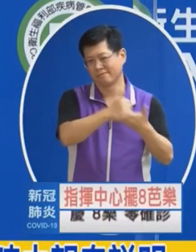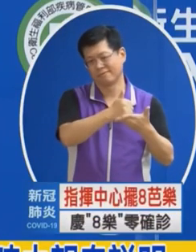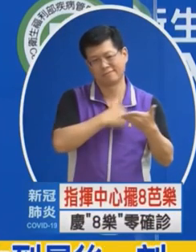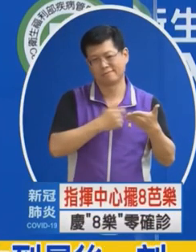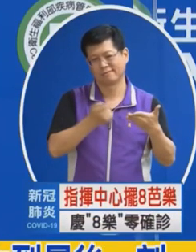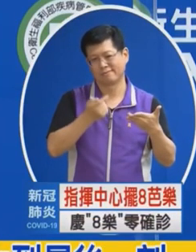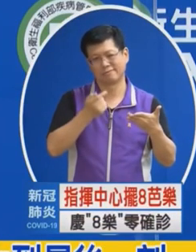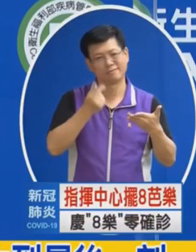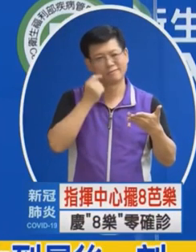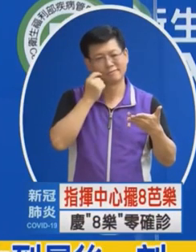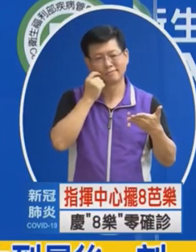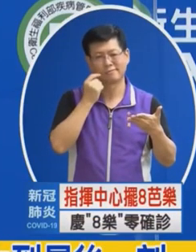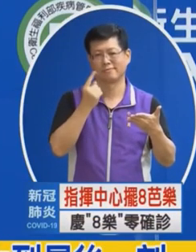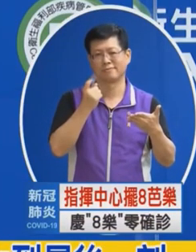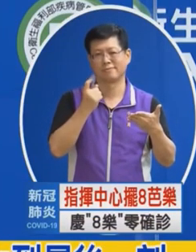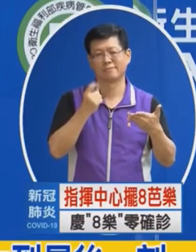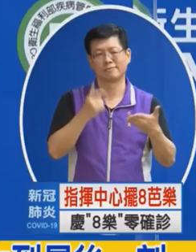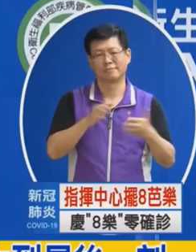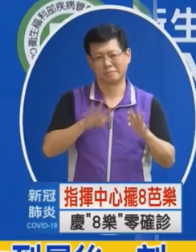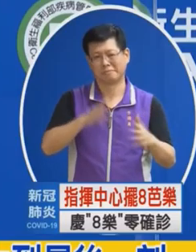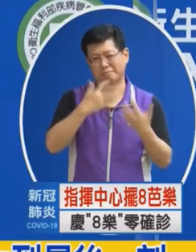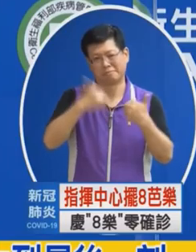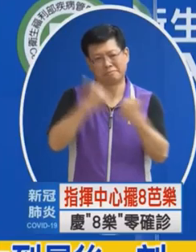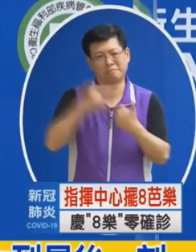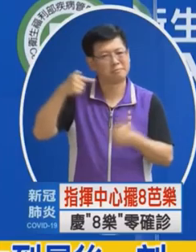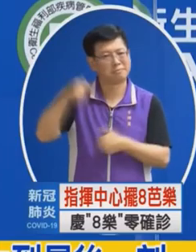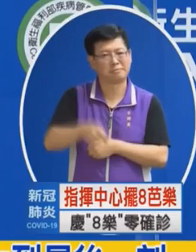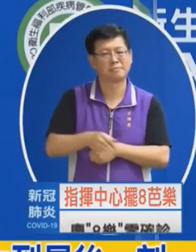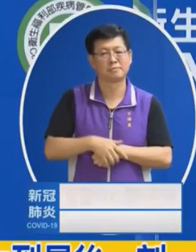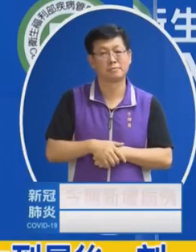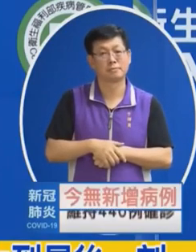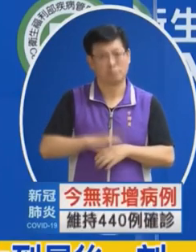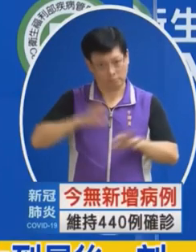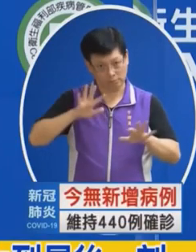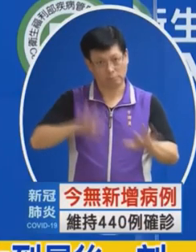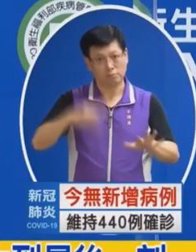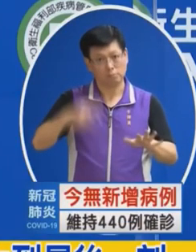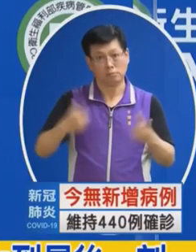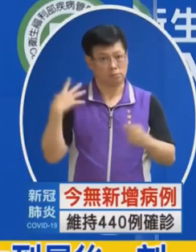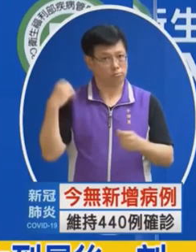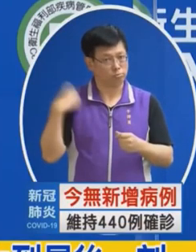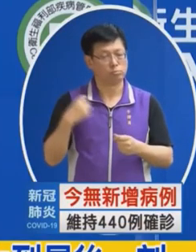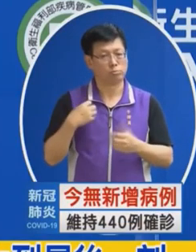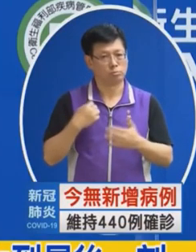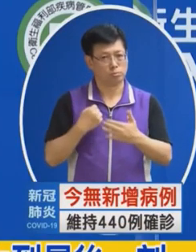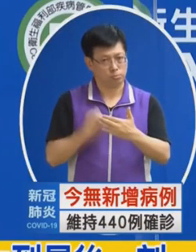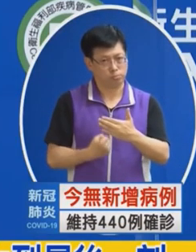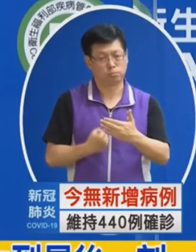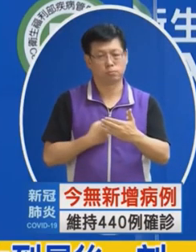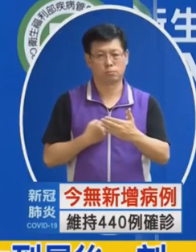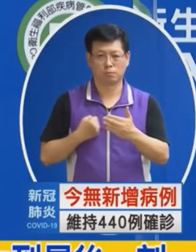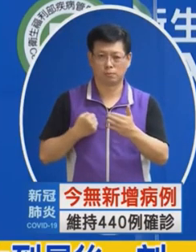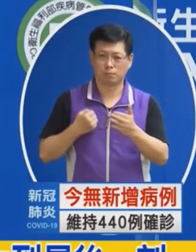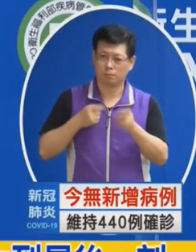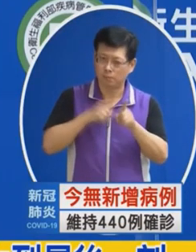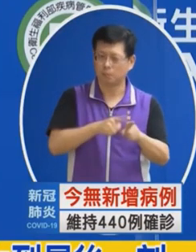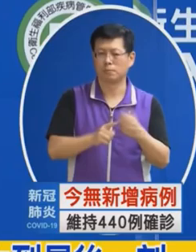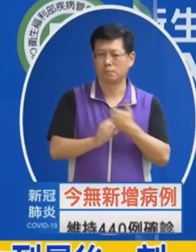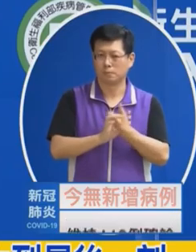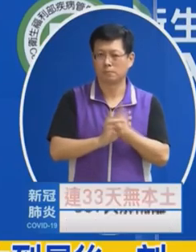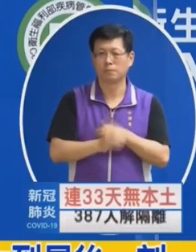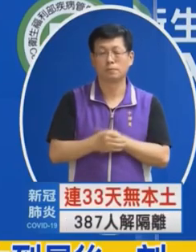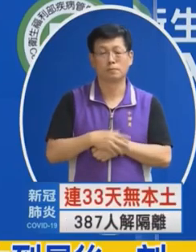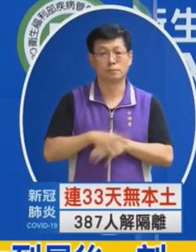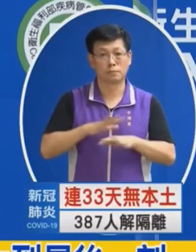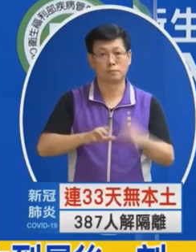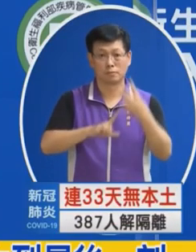机会应该是非越来越小了但我们说还是不放弃任何一种可能性，那接